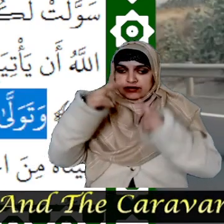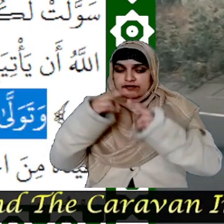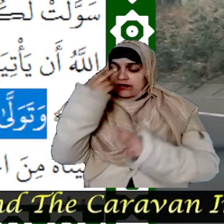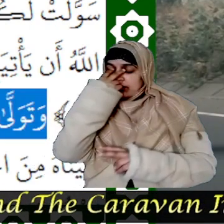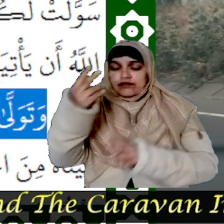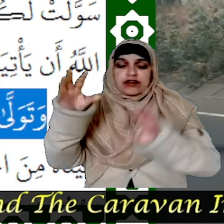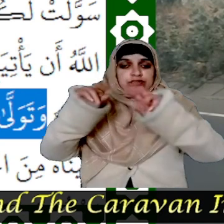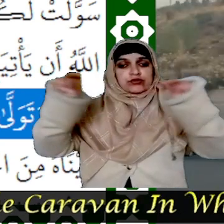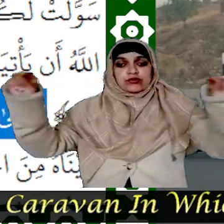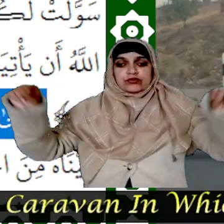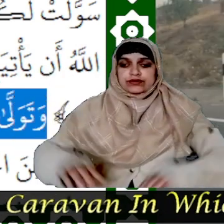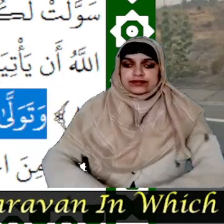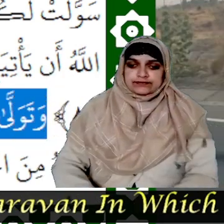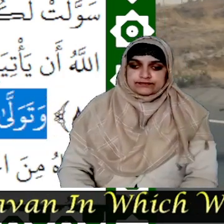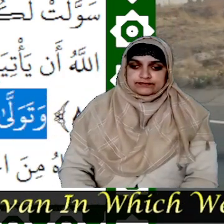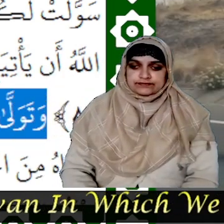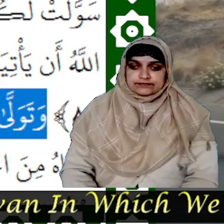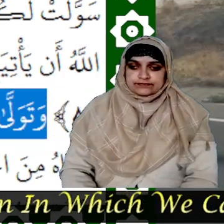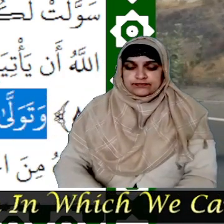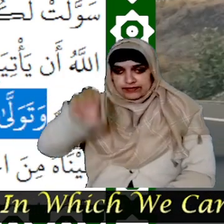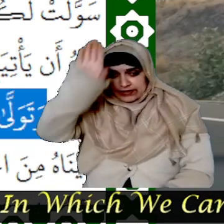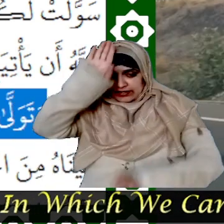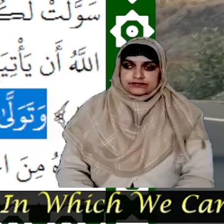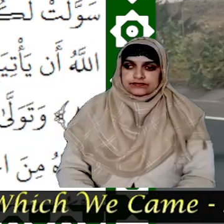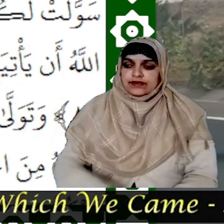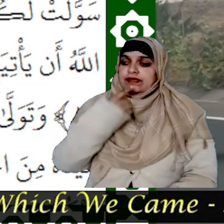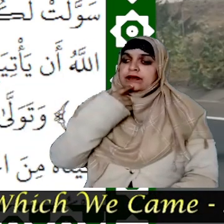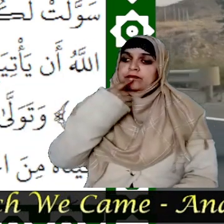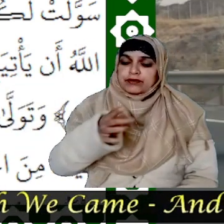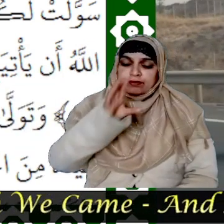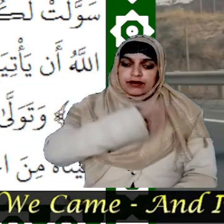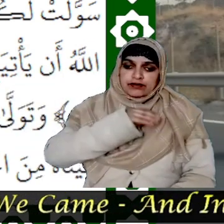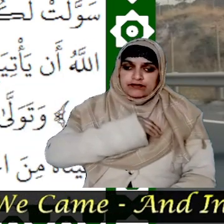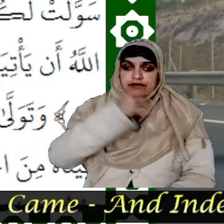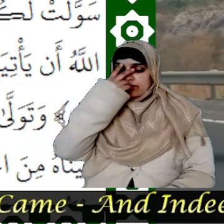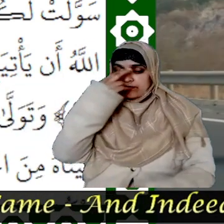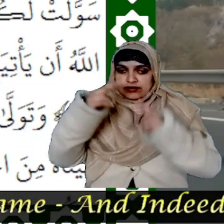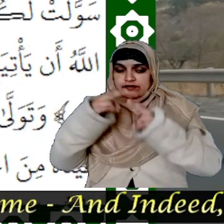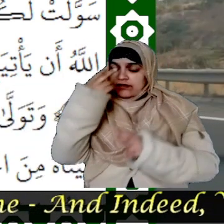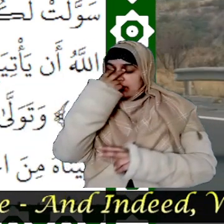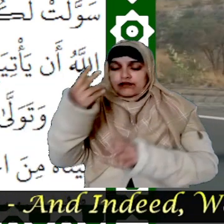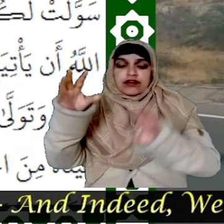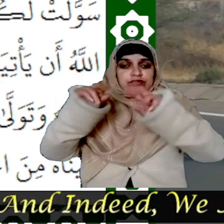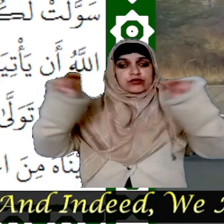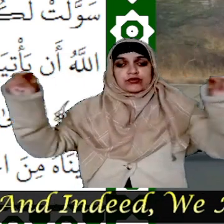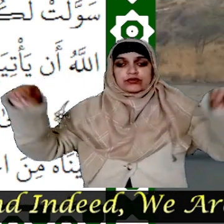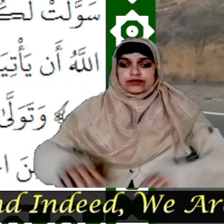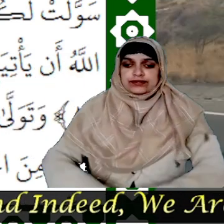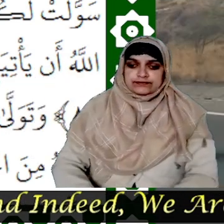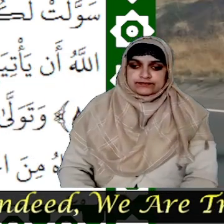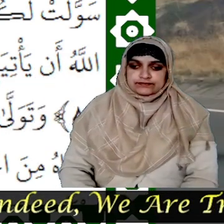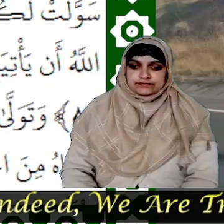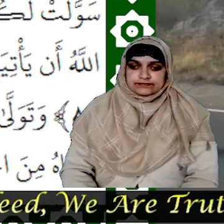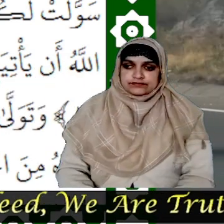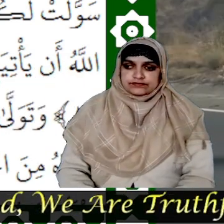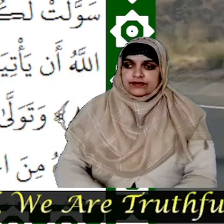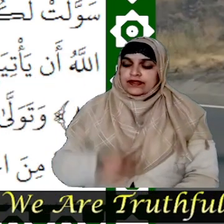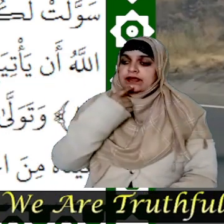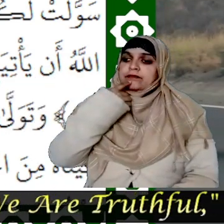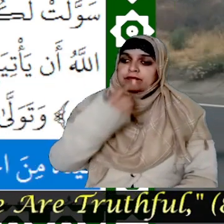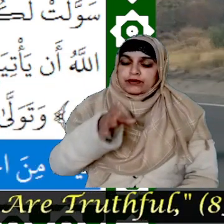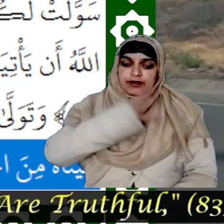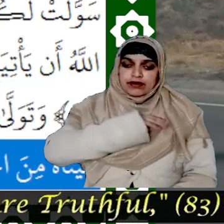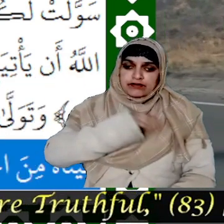دخية يوسف دبور ركني يا داوي وبيضت يا دوب ربي الرعو ديسا وبيضت عيناه